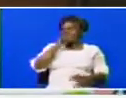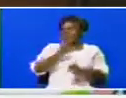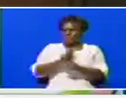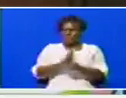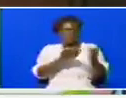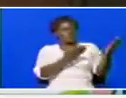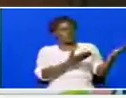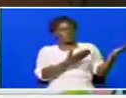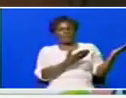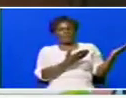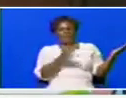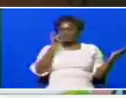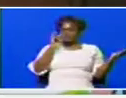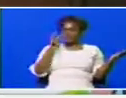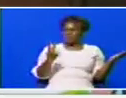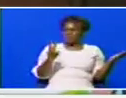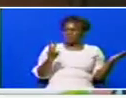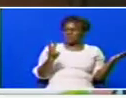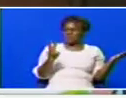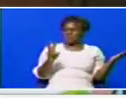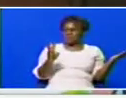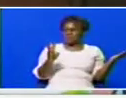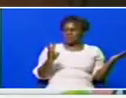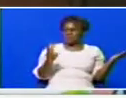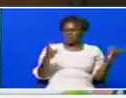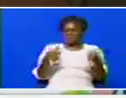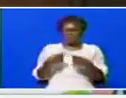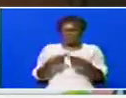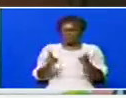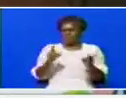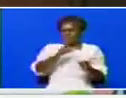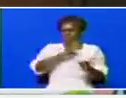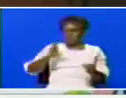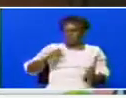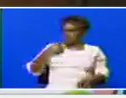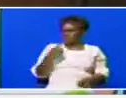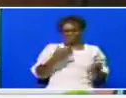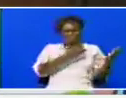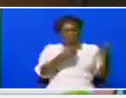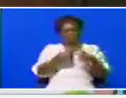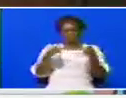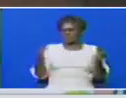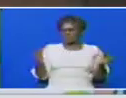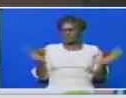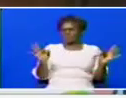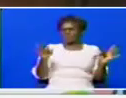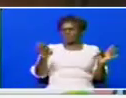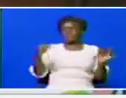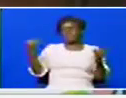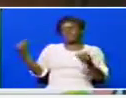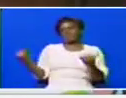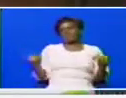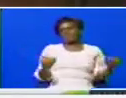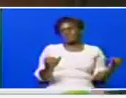hapa kuangalia vile vile wale maajenti kama ulivyotaja. Lakini makamishna wamesema kwamba shughuli hii kianza rasmi hao washatoa mwaliko. Kwa